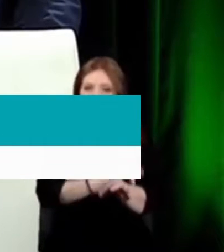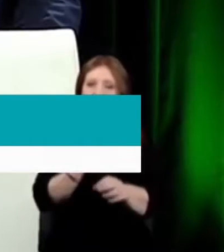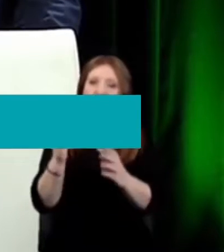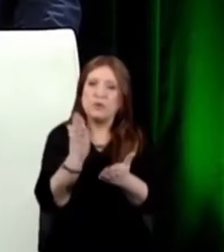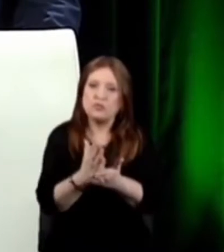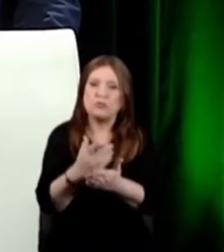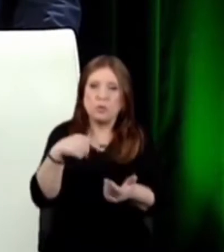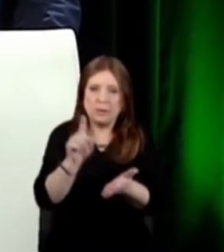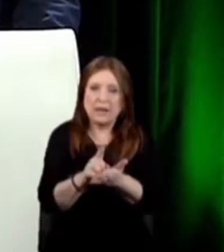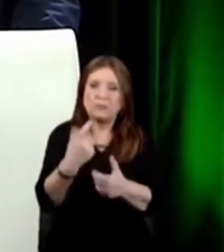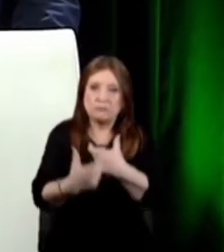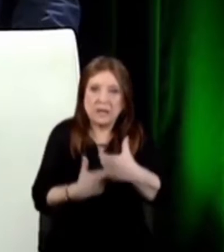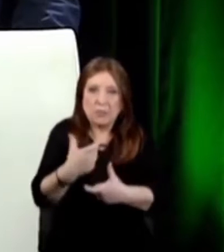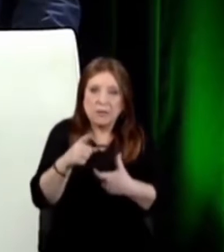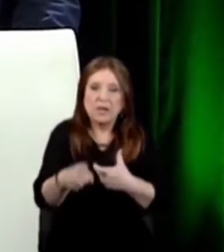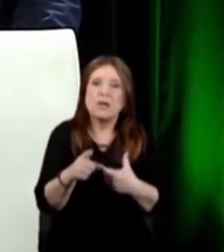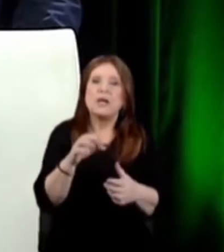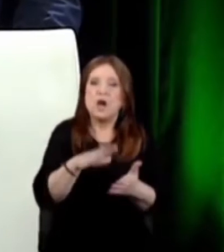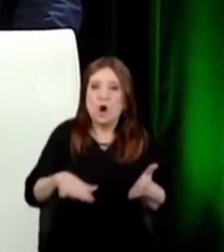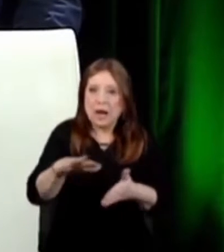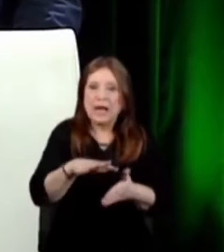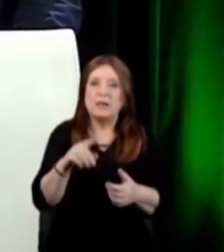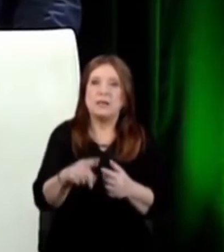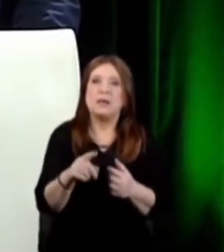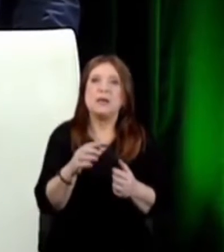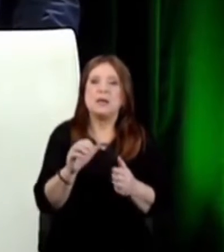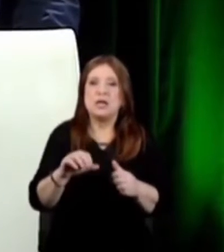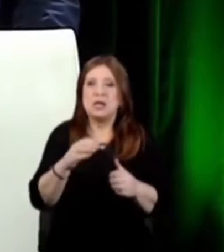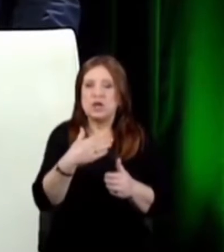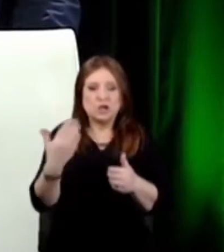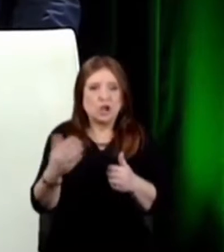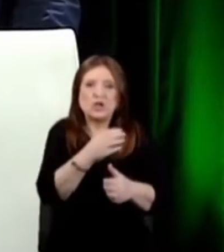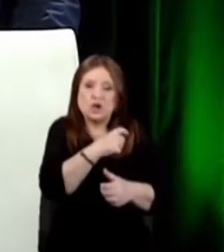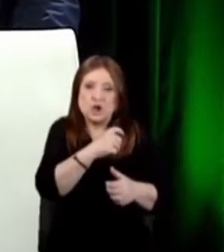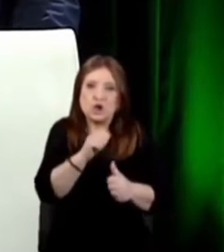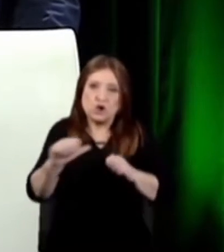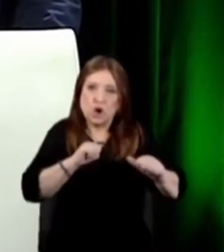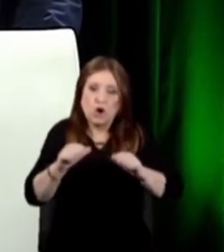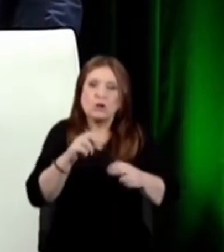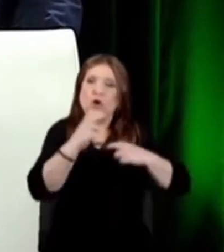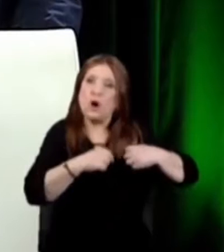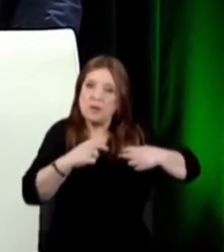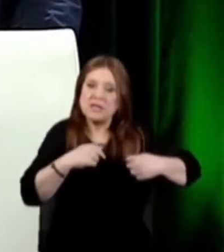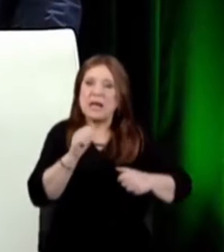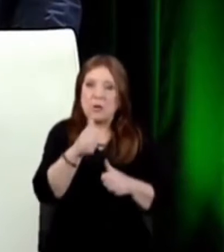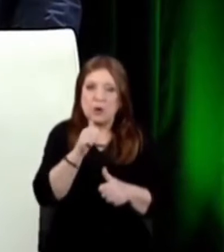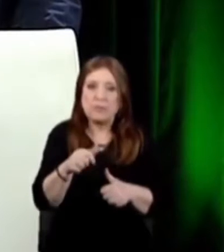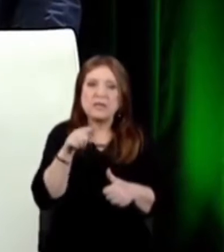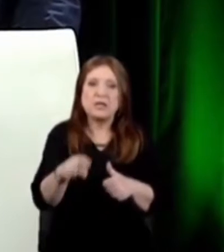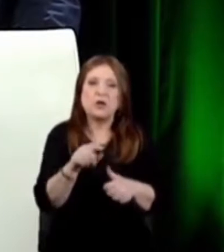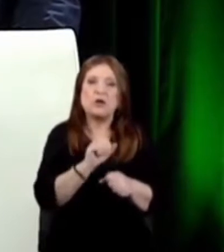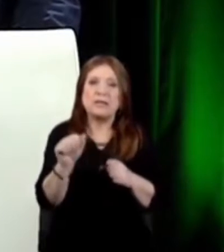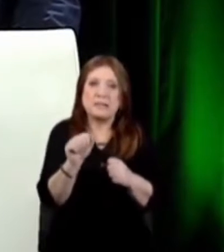współpracy samorząd regionalny, lokalny, strona rządowa, Komisja Europejska to jest metoda na